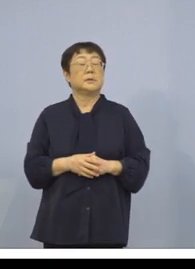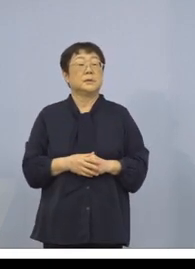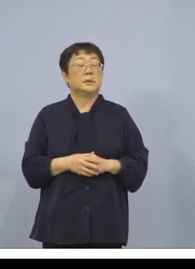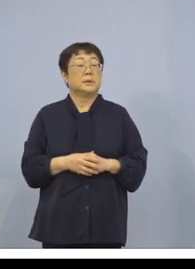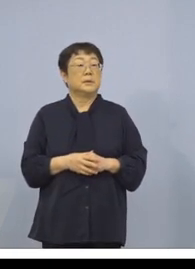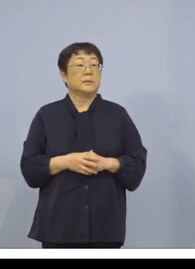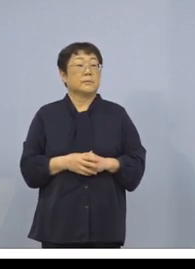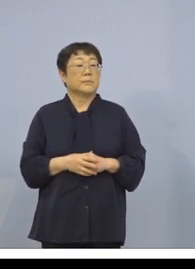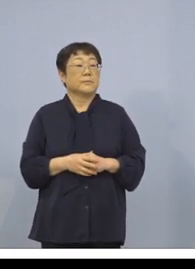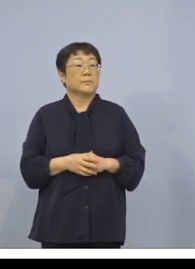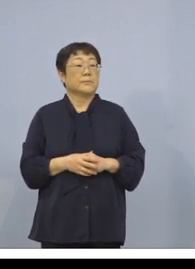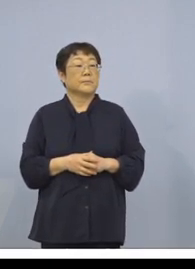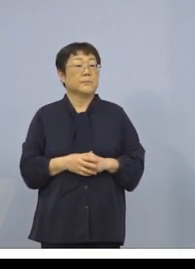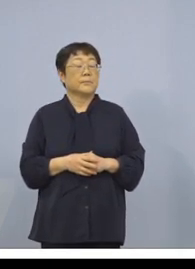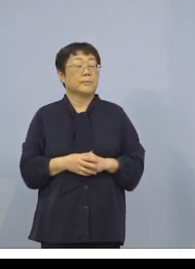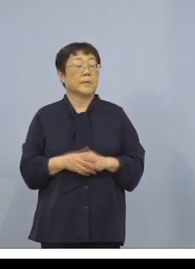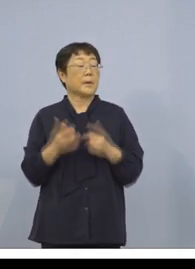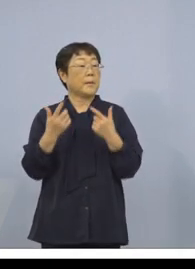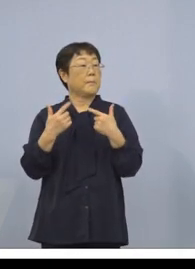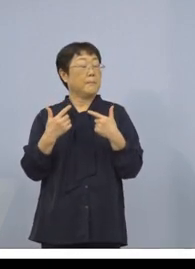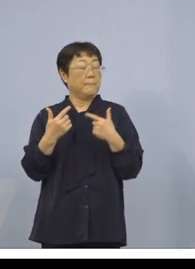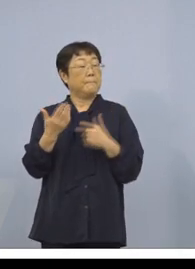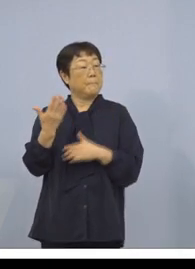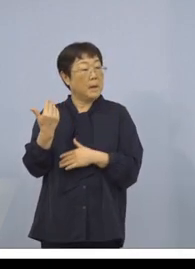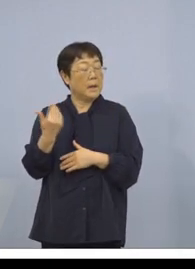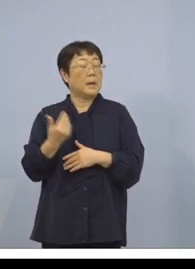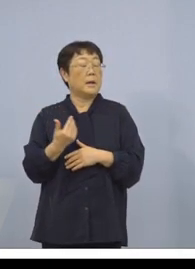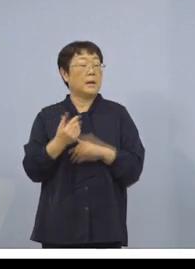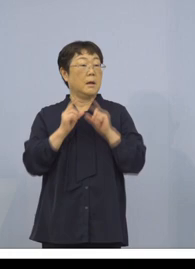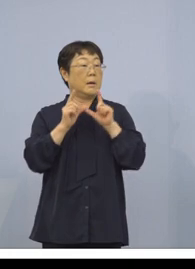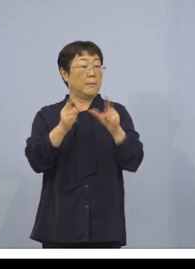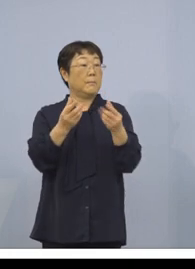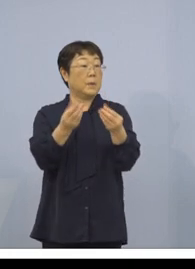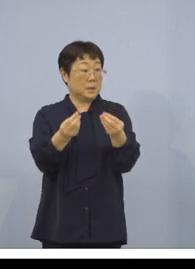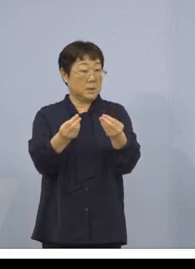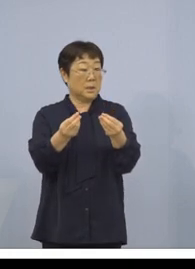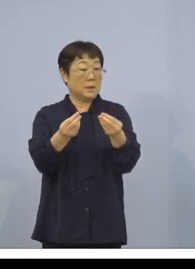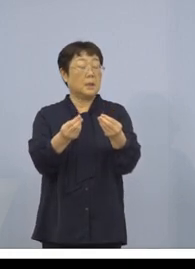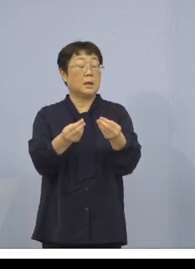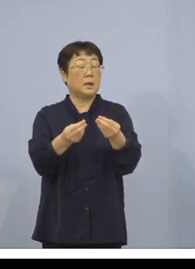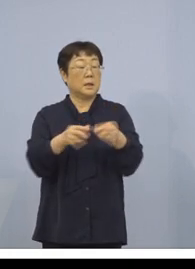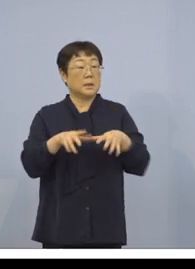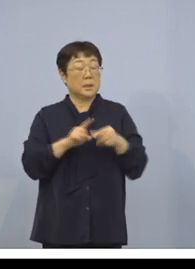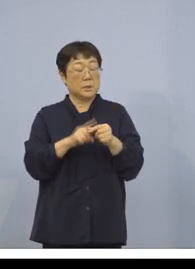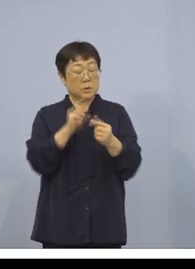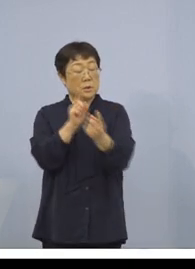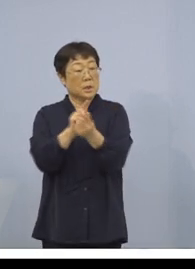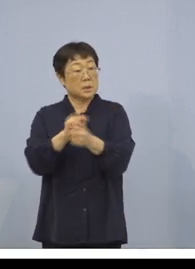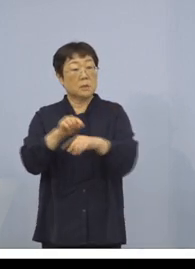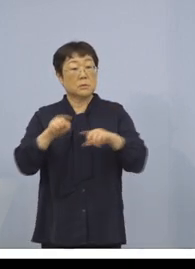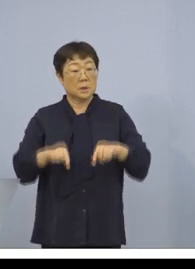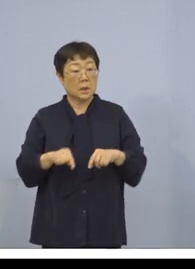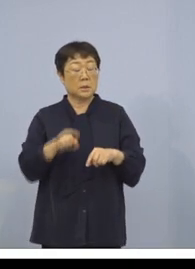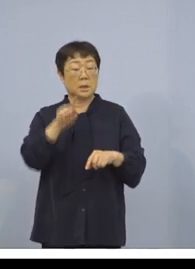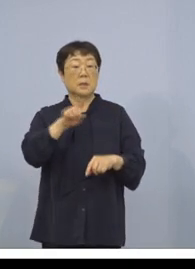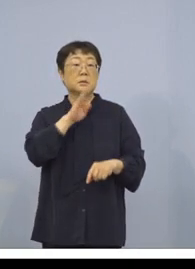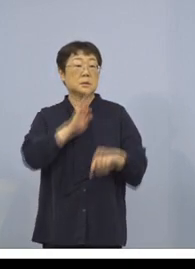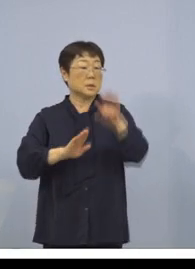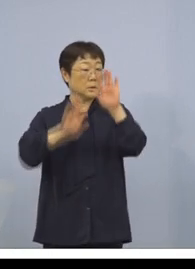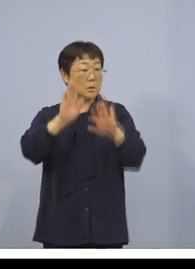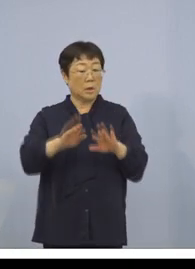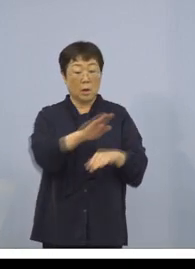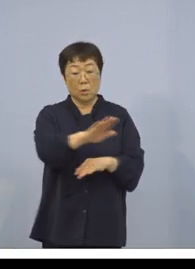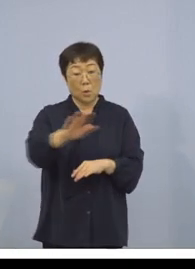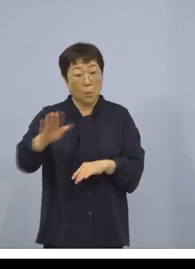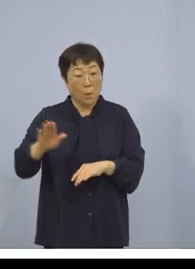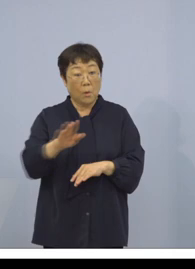ております。で、前にも申し上げましたが、そういう中でですね、実態はどうかといえば、子どもた